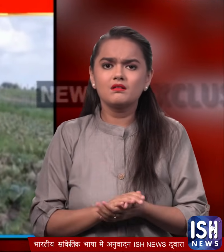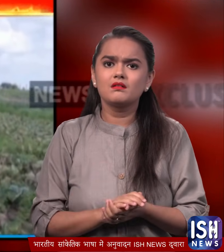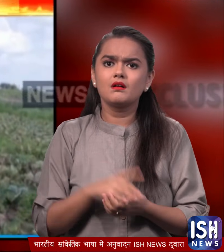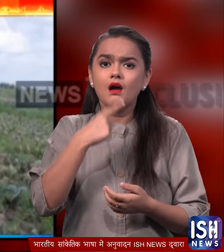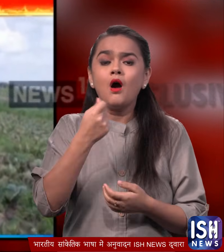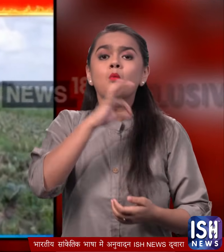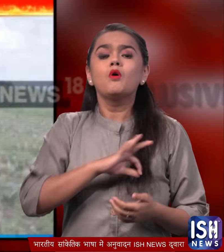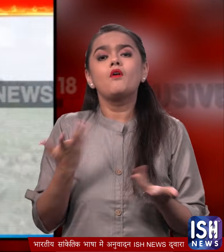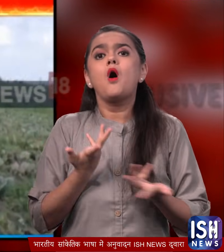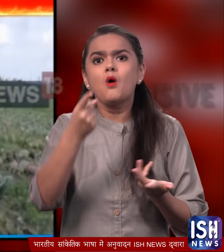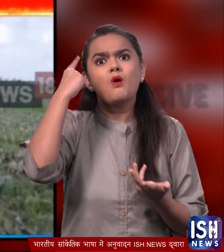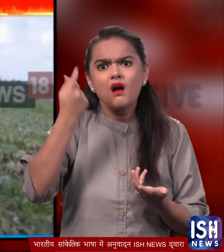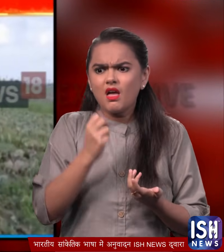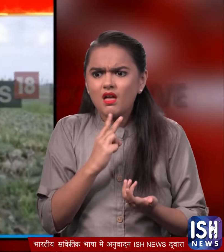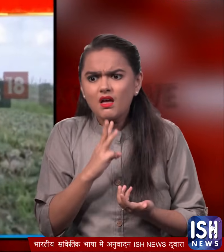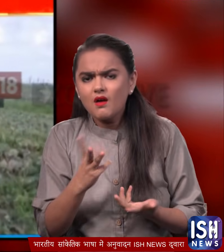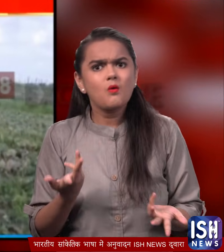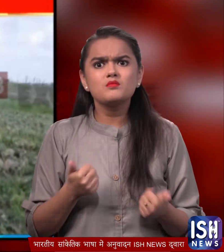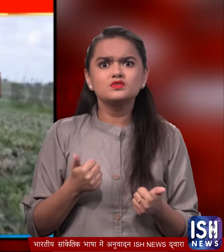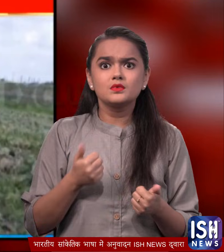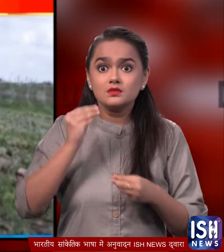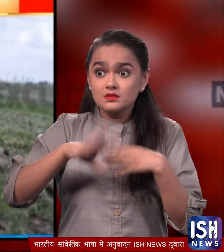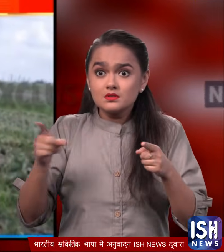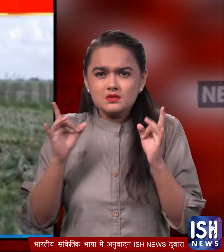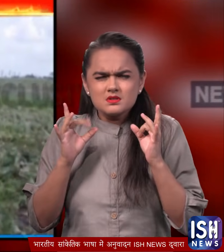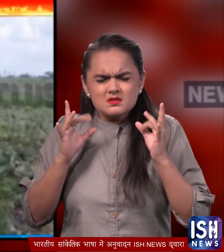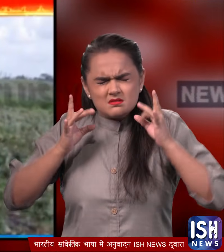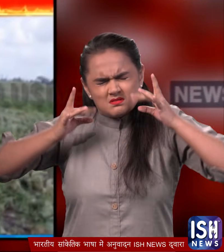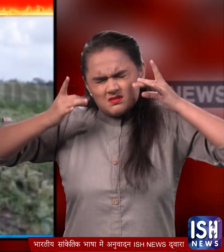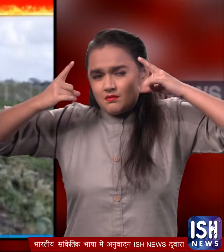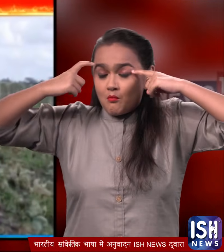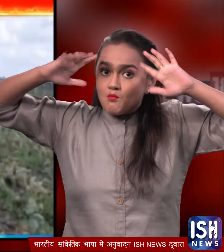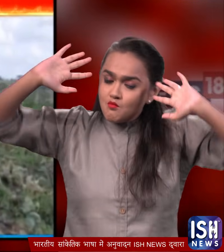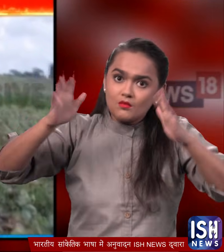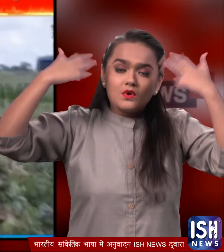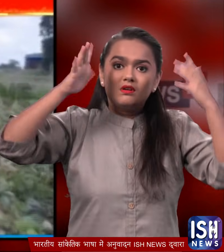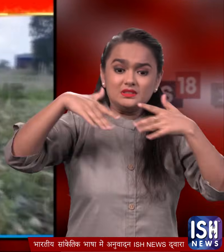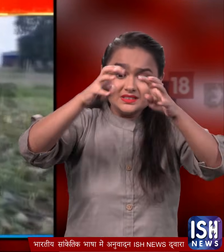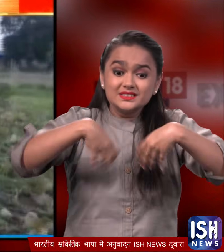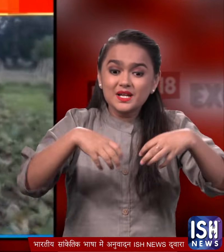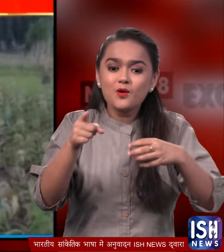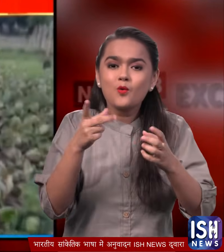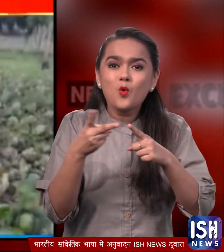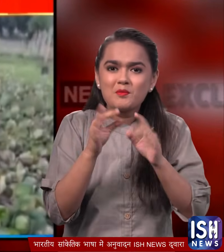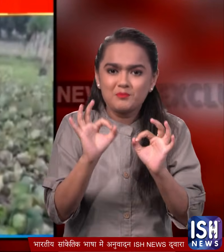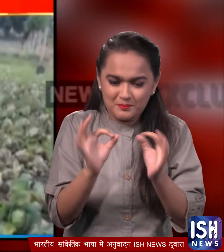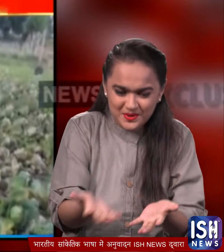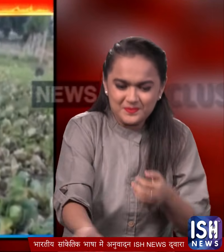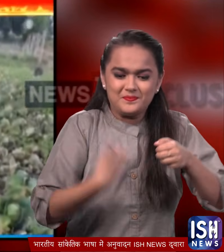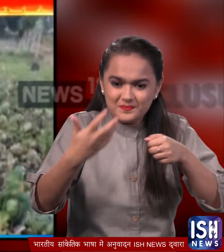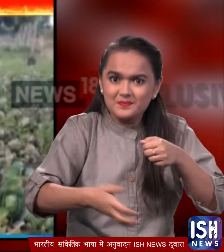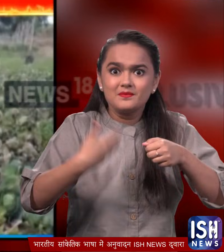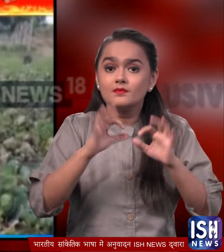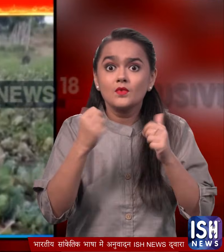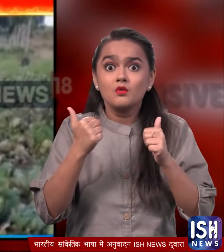काय परवडत सांगा बरं। इसके बाद तो उसका गुस्सा 7वें आसमान पर पहुंच गया और उसने एक कुल्हाड़ी से खेत में लगी गोभी की फसल को